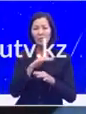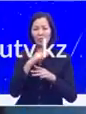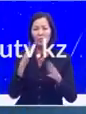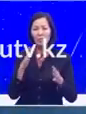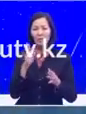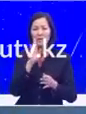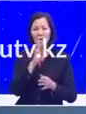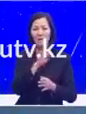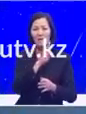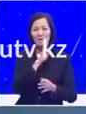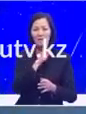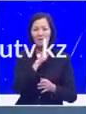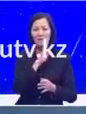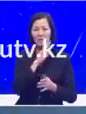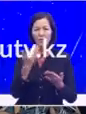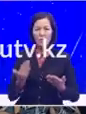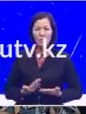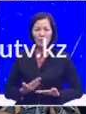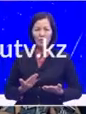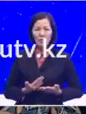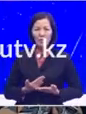меруерт Сепосынованың өмір жайлы хабар.